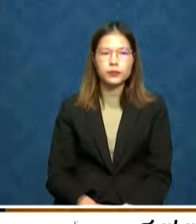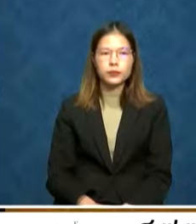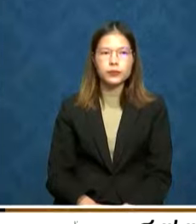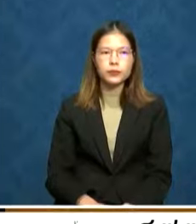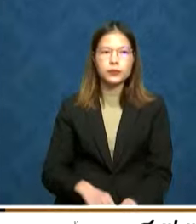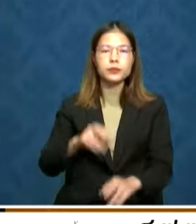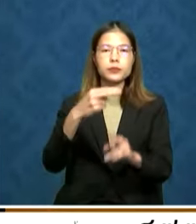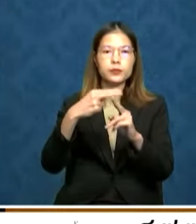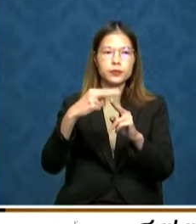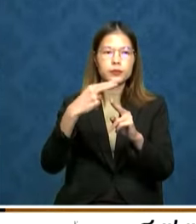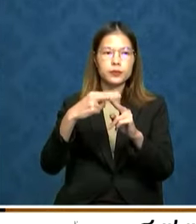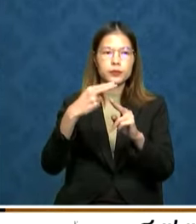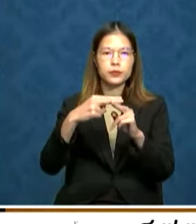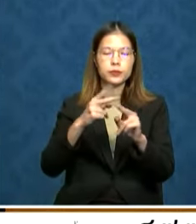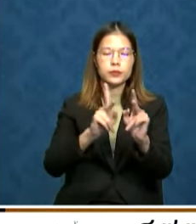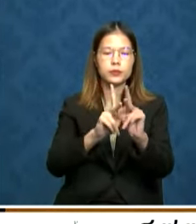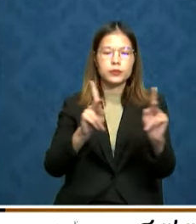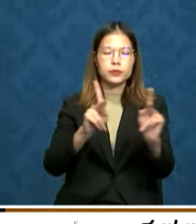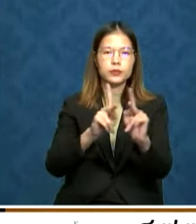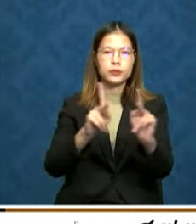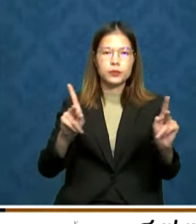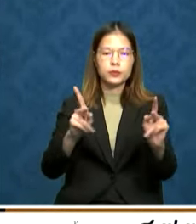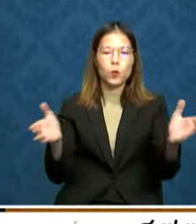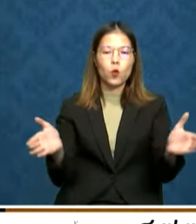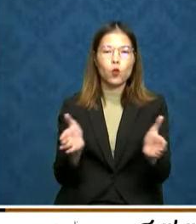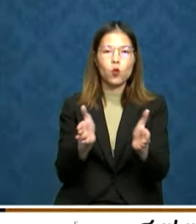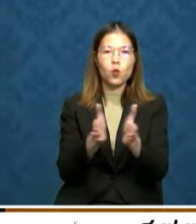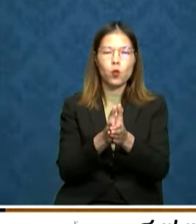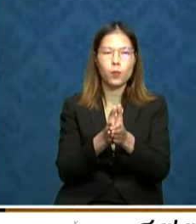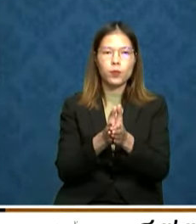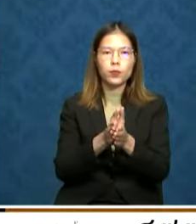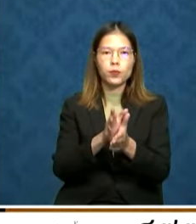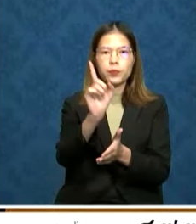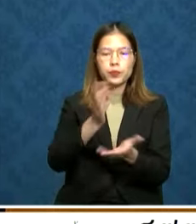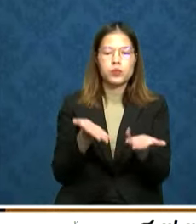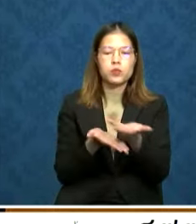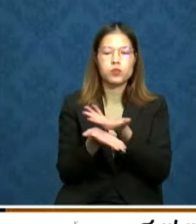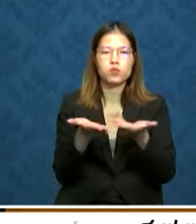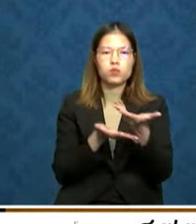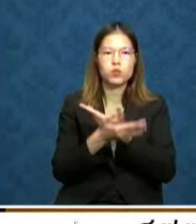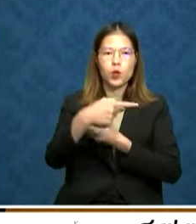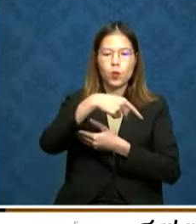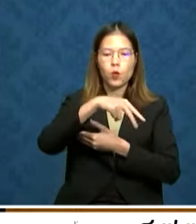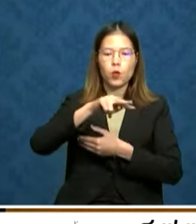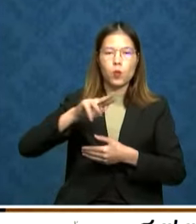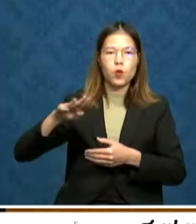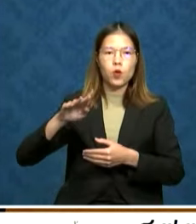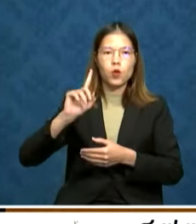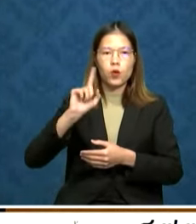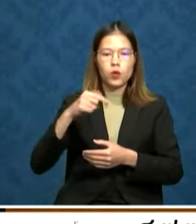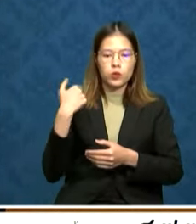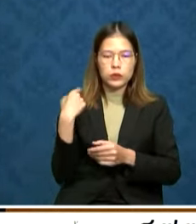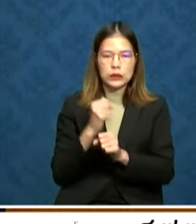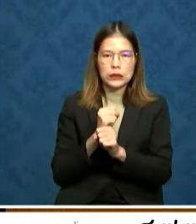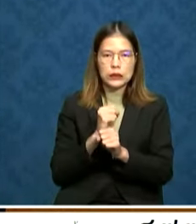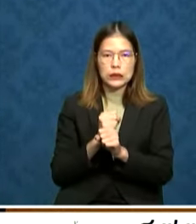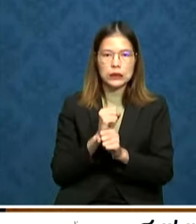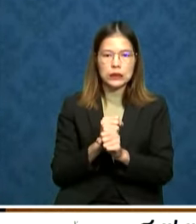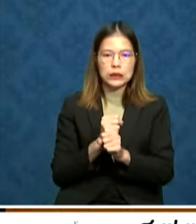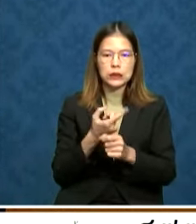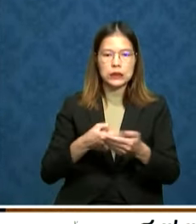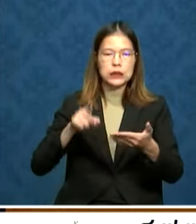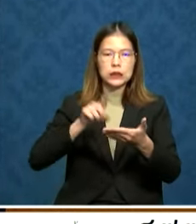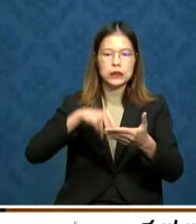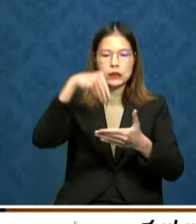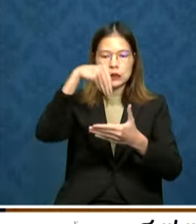รายชื่อ ขณะกรรมฐิการร่มกัน เพื่อพิจารณาร่างพระรชบัญัติว่าด้วยการออกเสียงประช